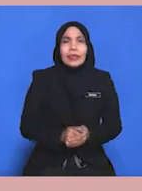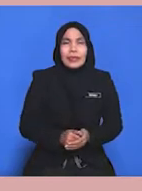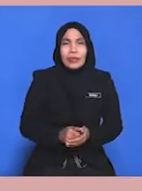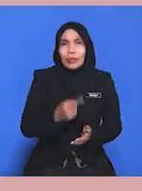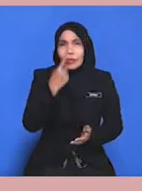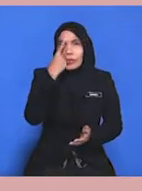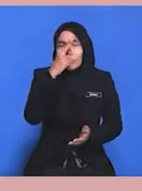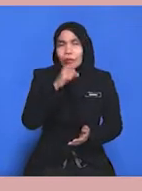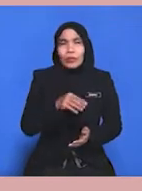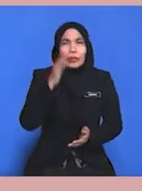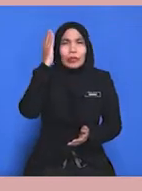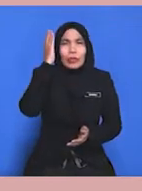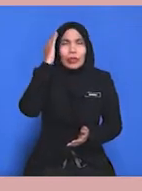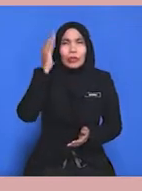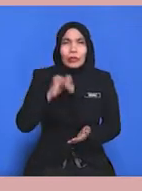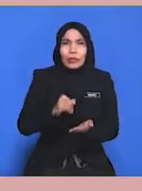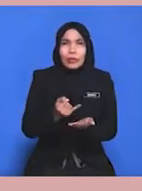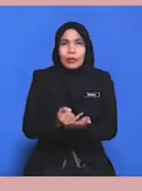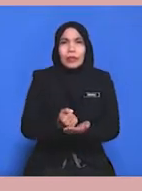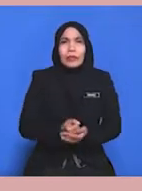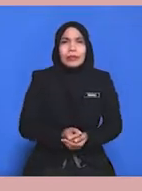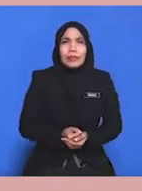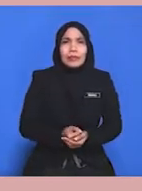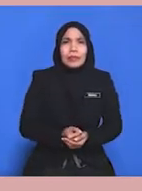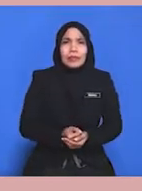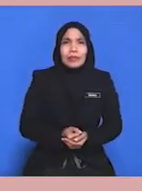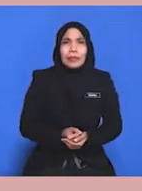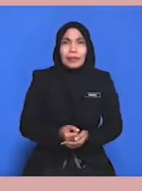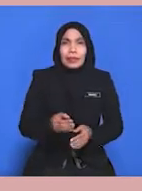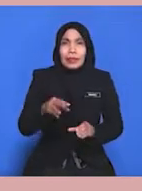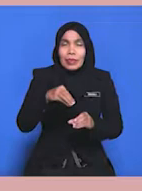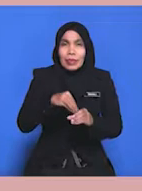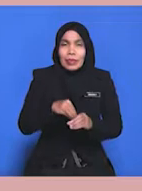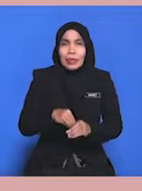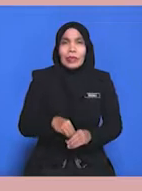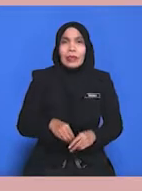jumlah perlawanan yang perlu dilaksanakan di dalam pusingan pertama.